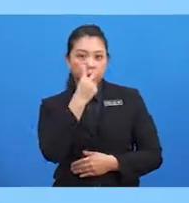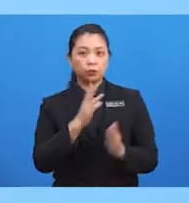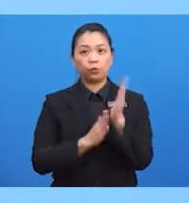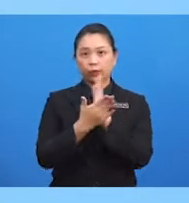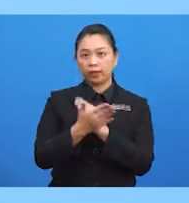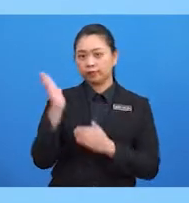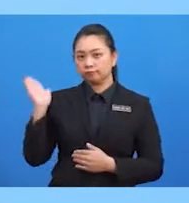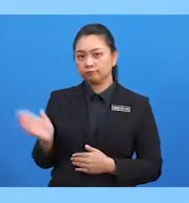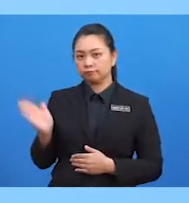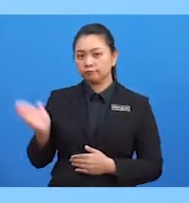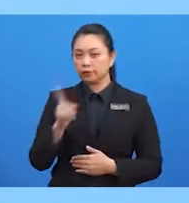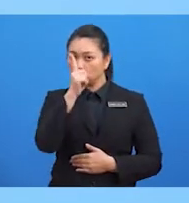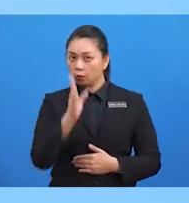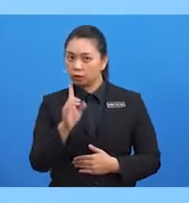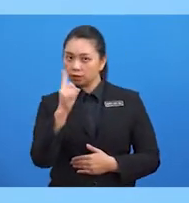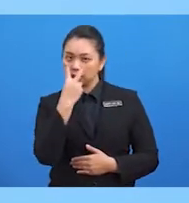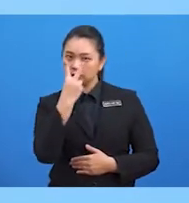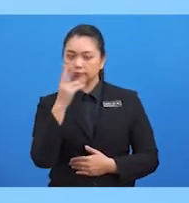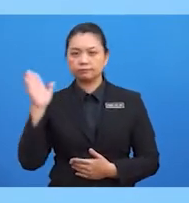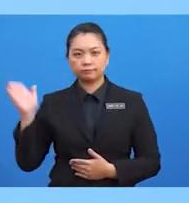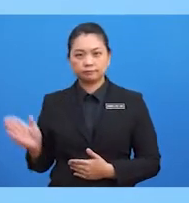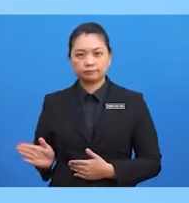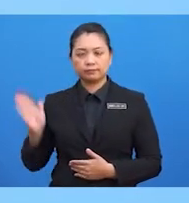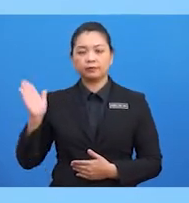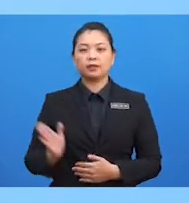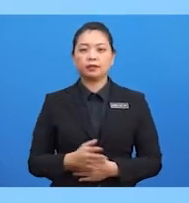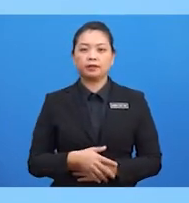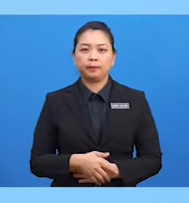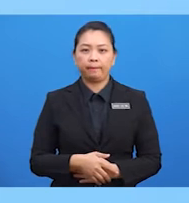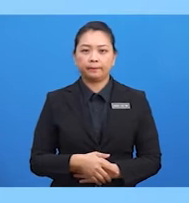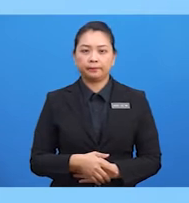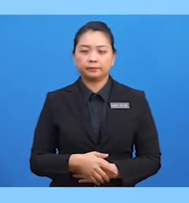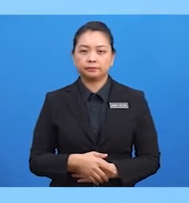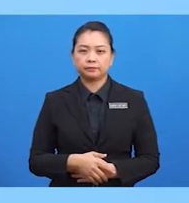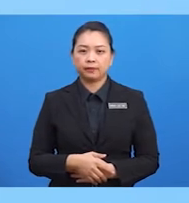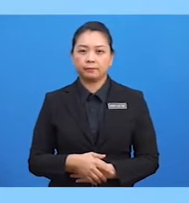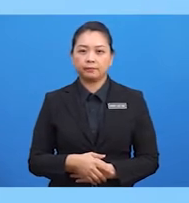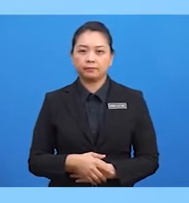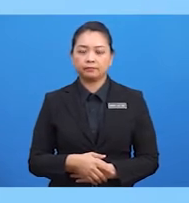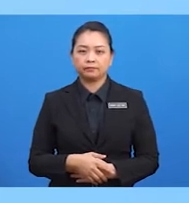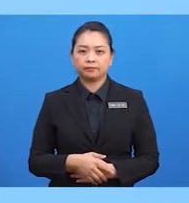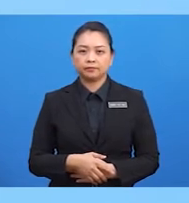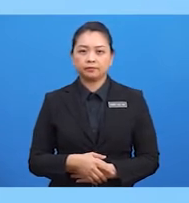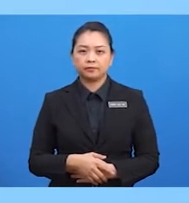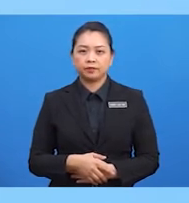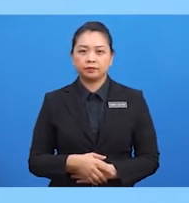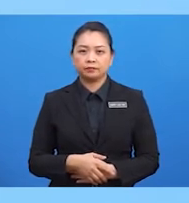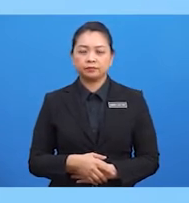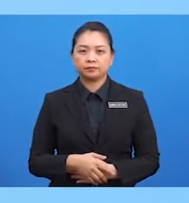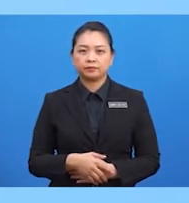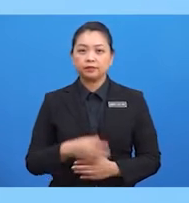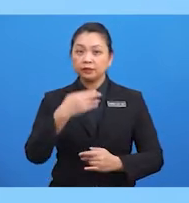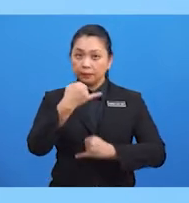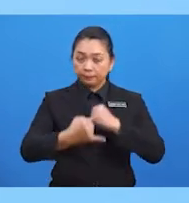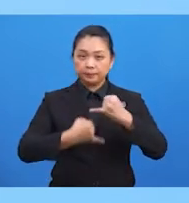Datuk Dr. Sheikh Muzaffar Syukur Al-Masri bin Sheikh Mustafa berjaya